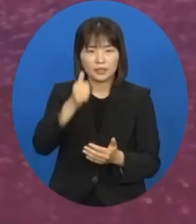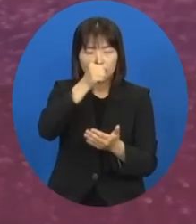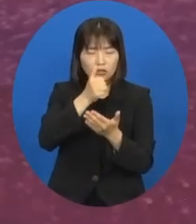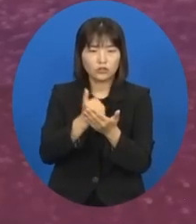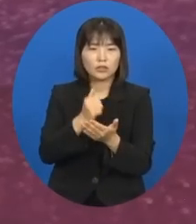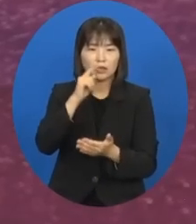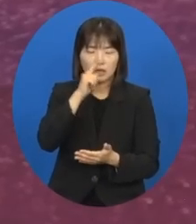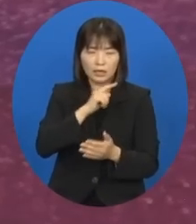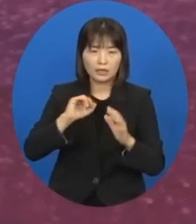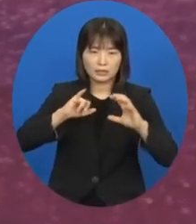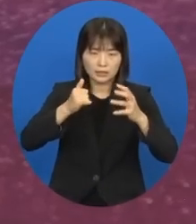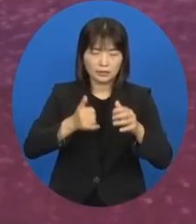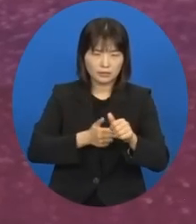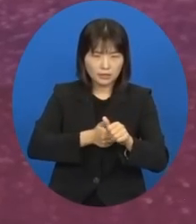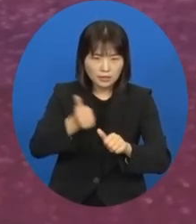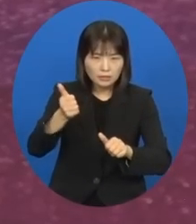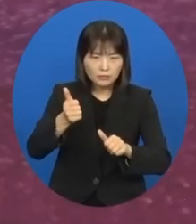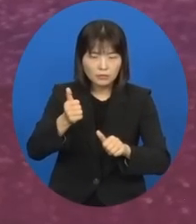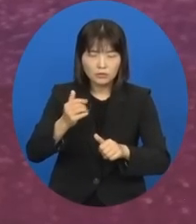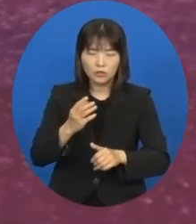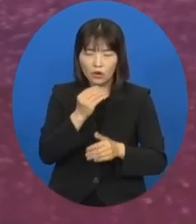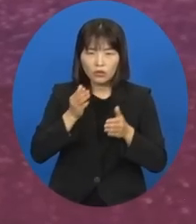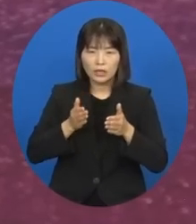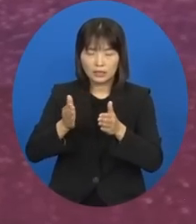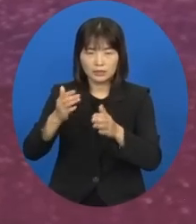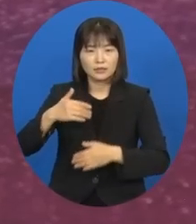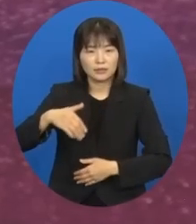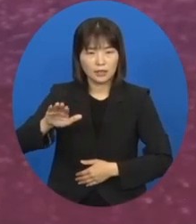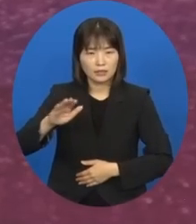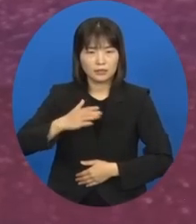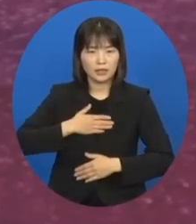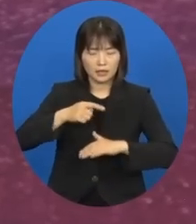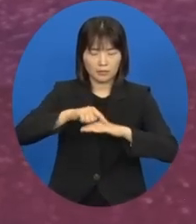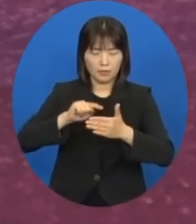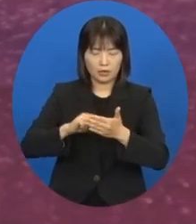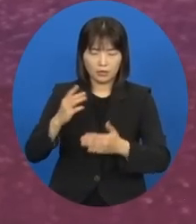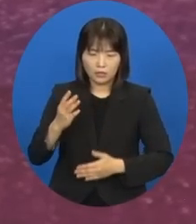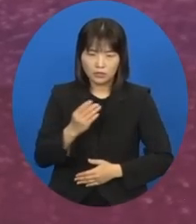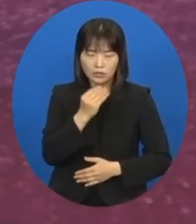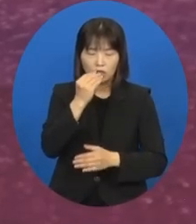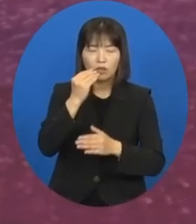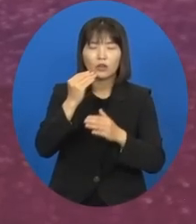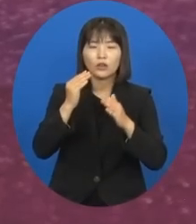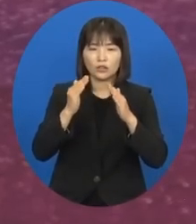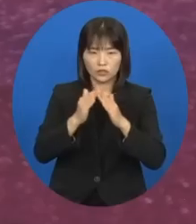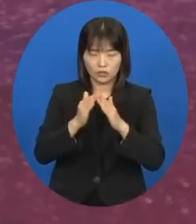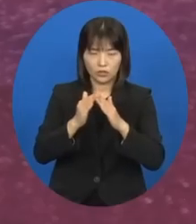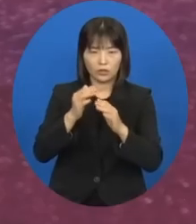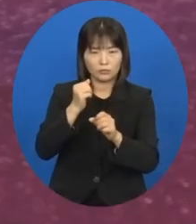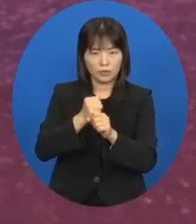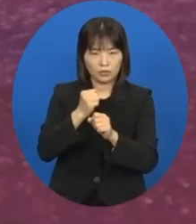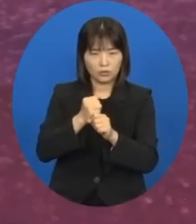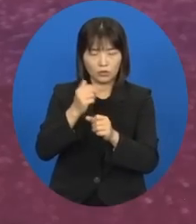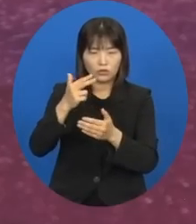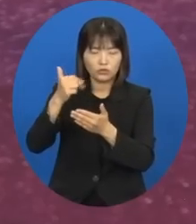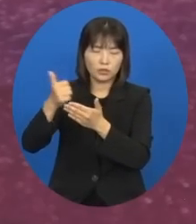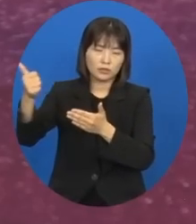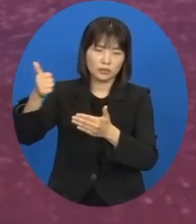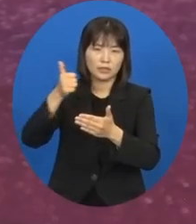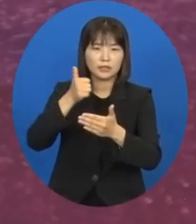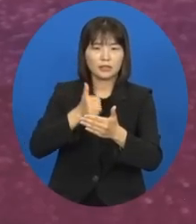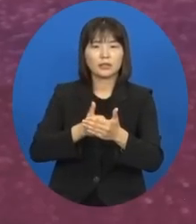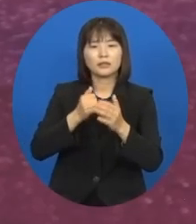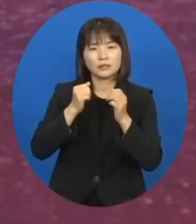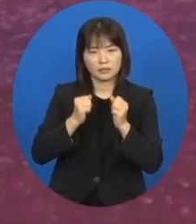이김으로 거룩한 길 가는 나의 마음 성전 삼고 주께서 계시네